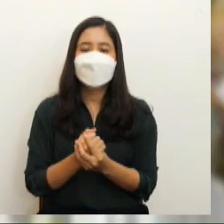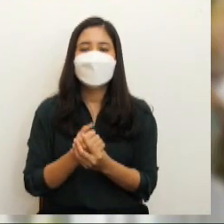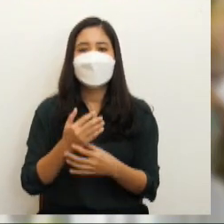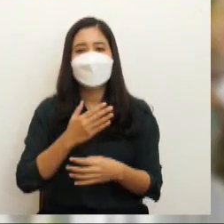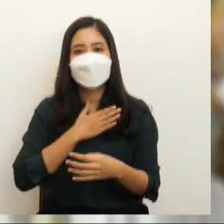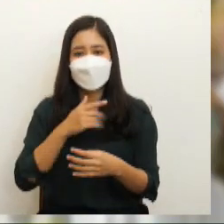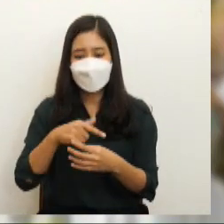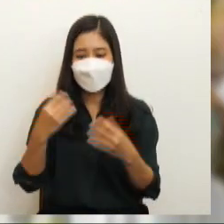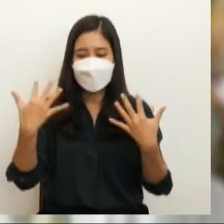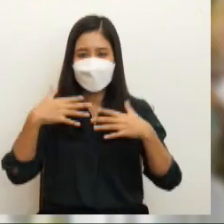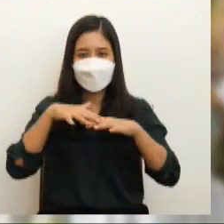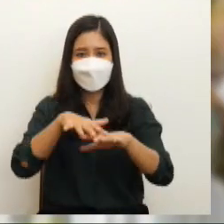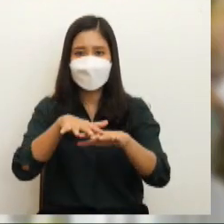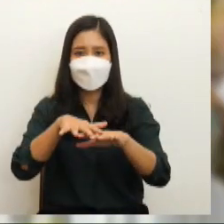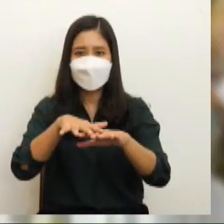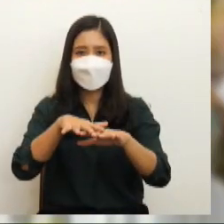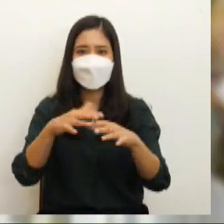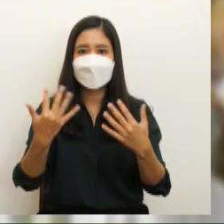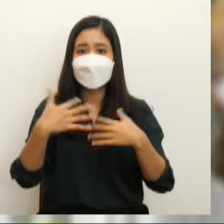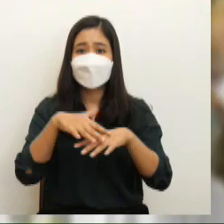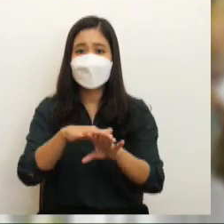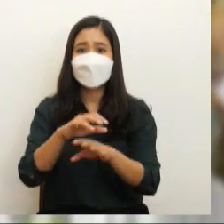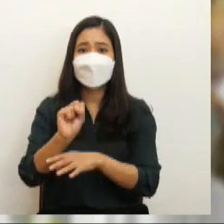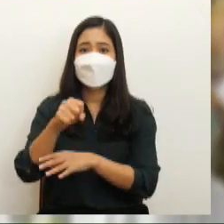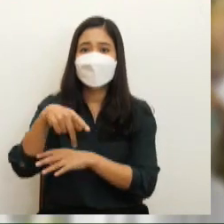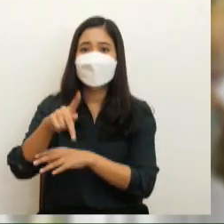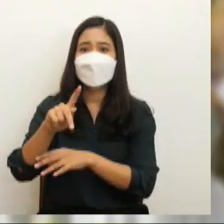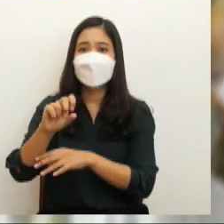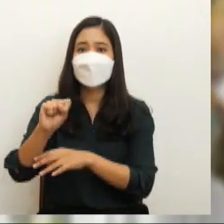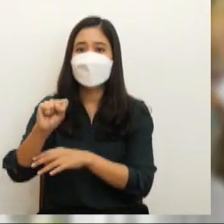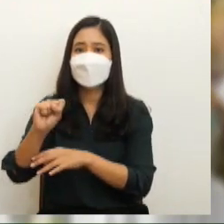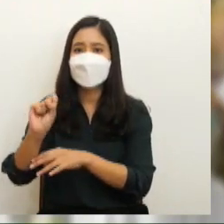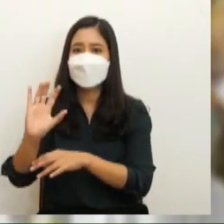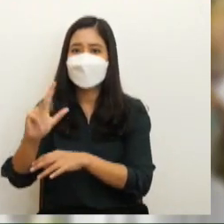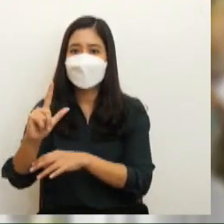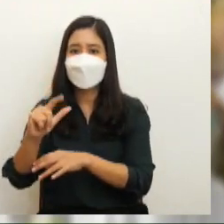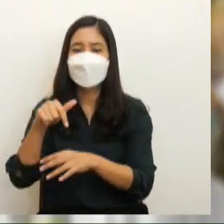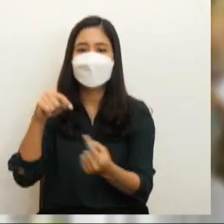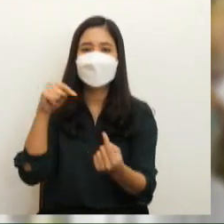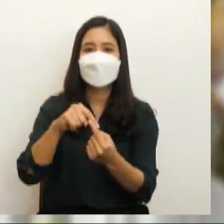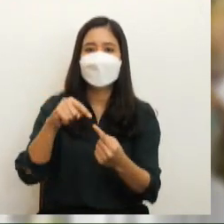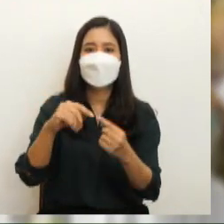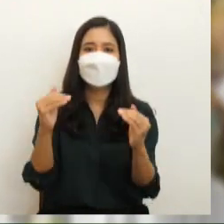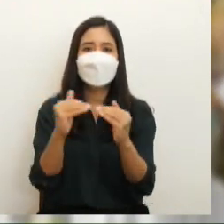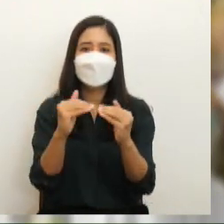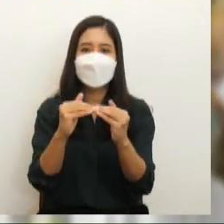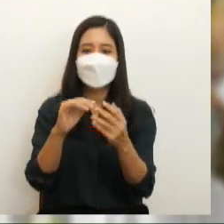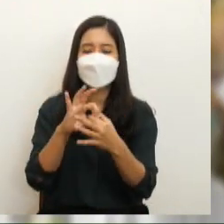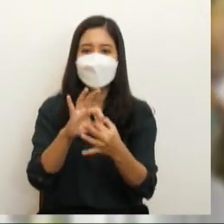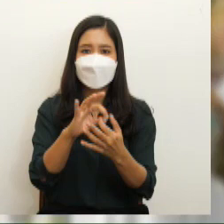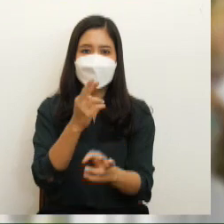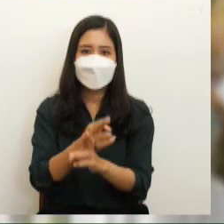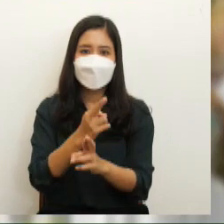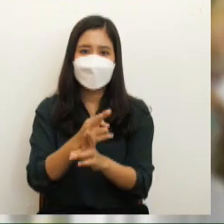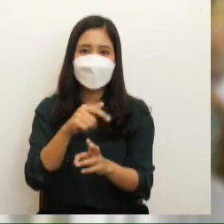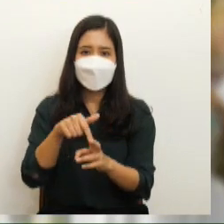ประสานศบค.ศท.นะครับได้ประสานกับศปสช.อย่างใกล้ชิดนะครับเพราะฉะนั้นในส่วนนี้เนี่ยจะได้รับการ